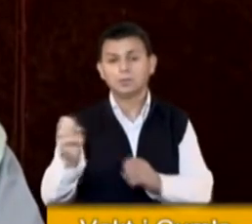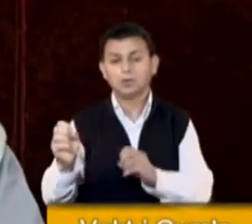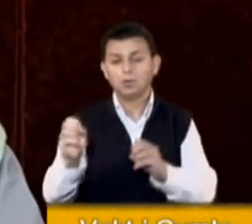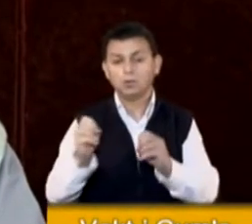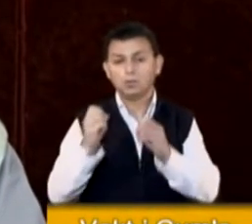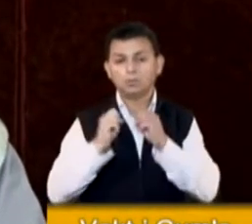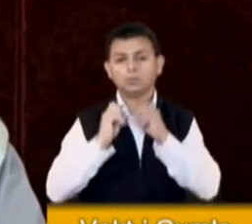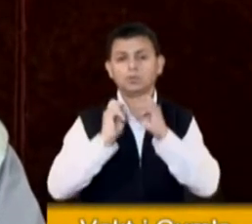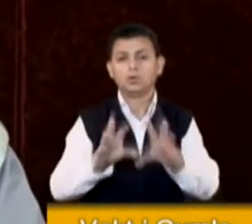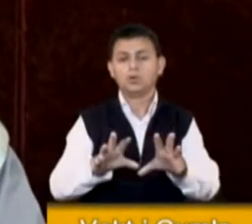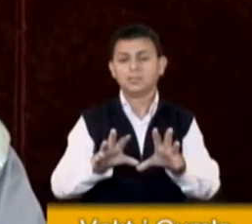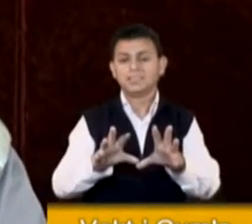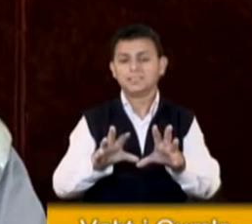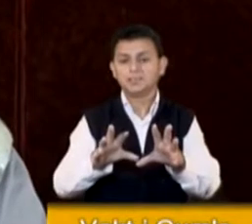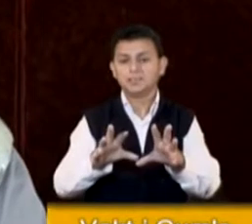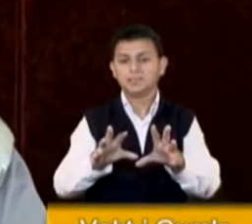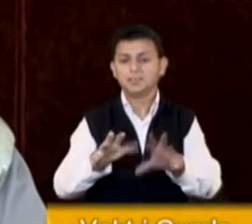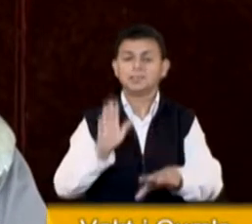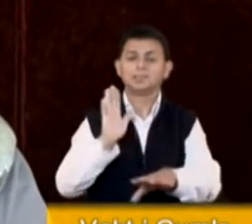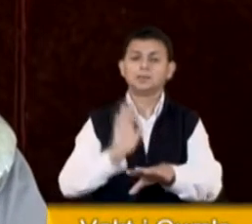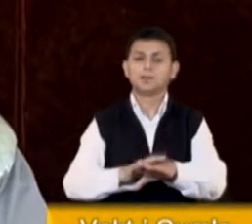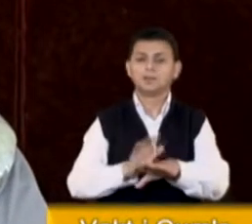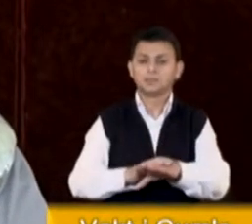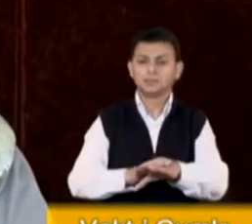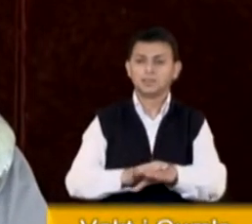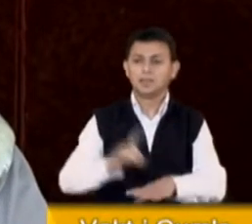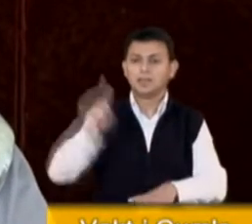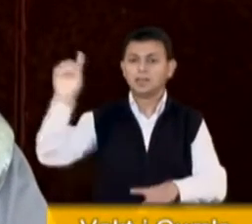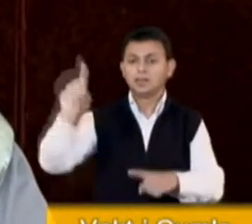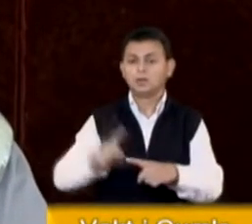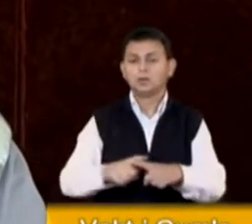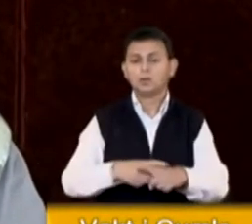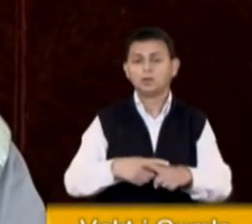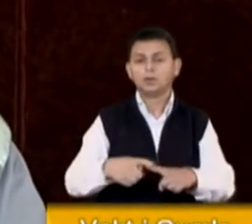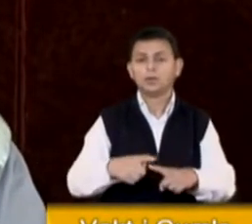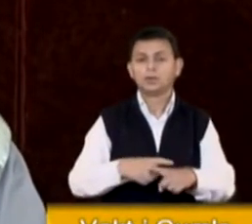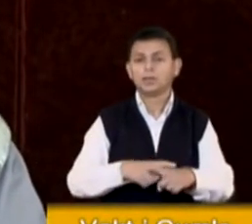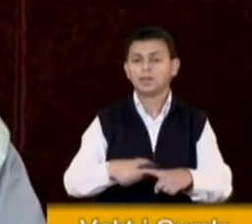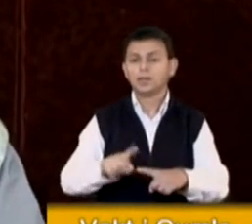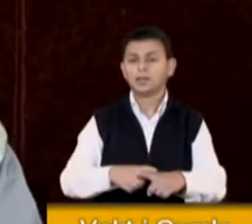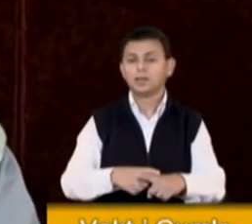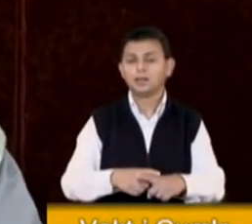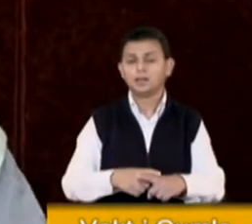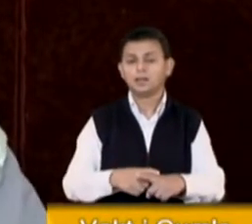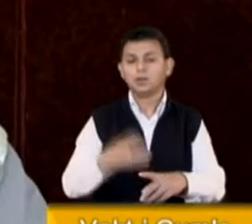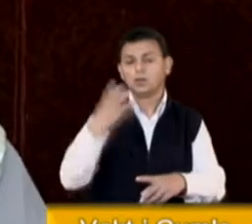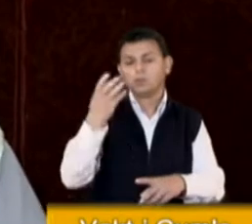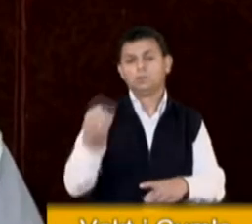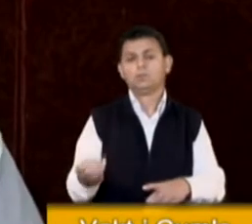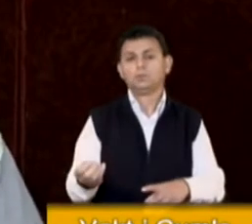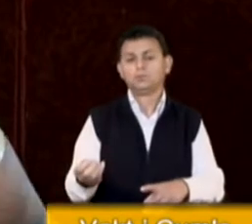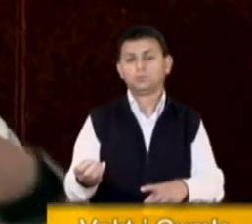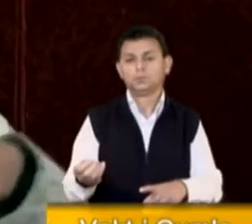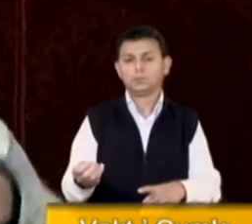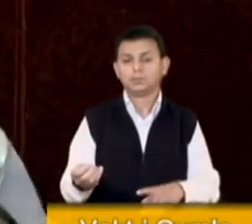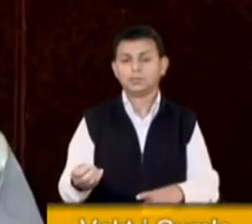ortak koşmuştur. وَمَنْ تَعَلَّقَ شَيْءٍ وُكِّلَ اِلَيْهِ Kim de kendisini